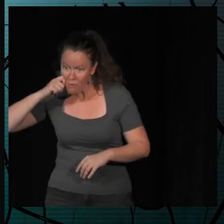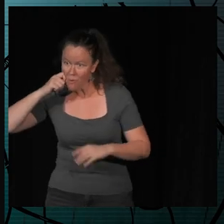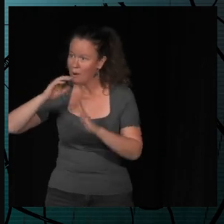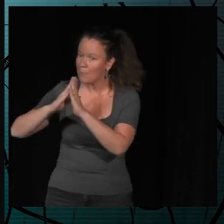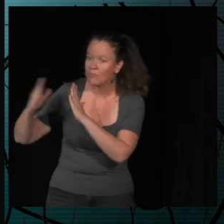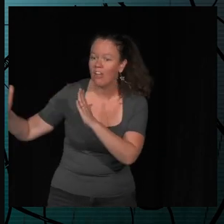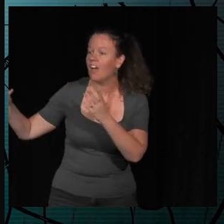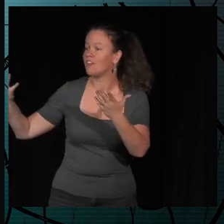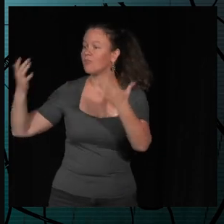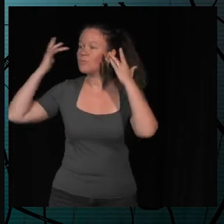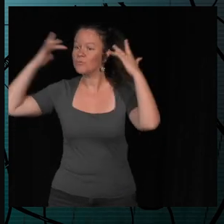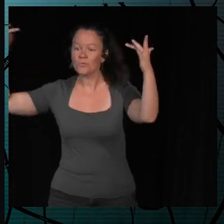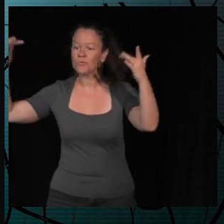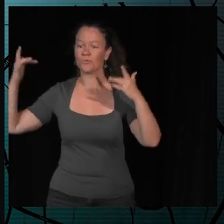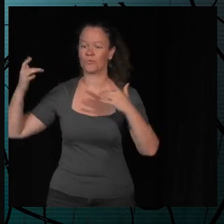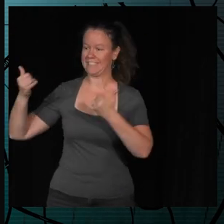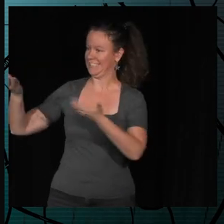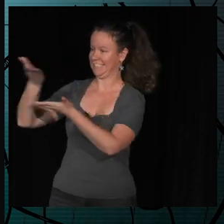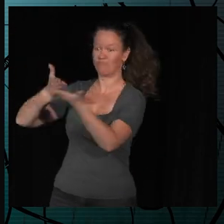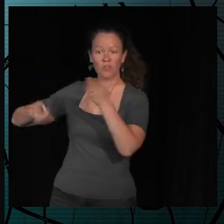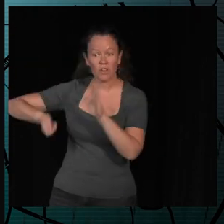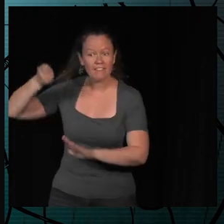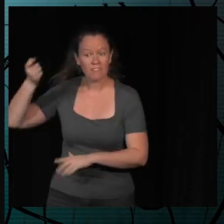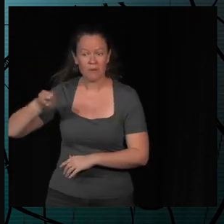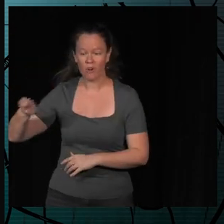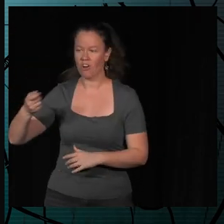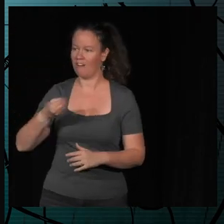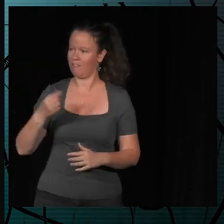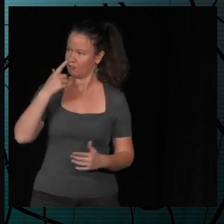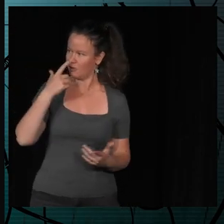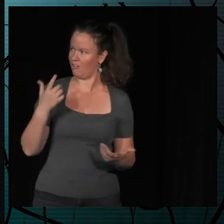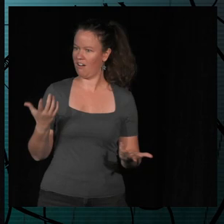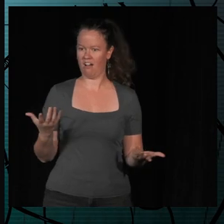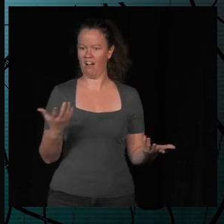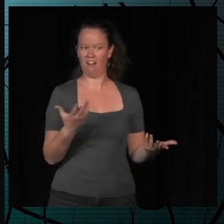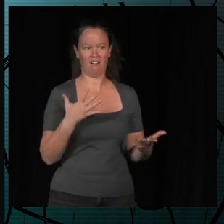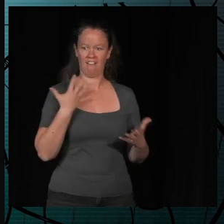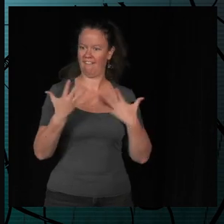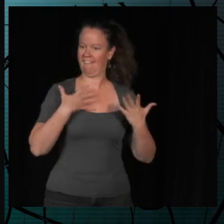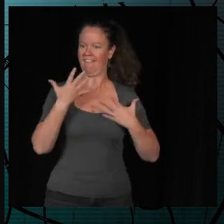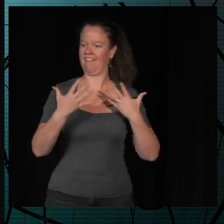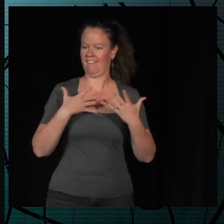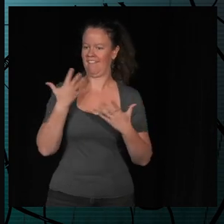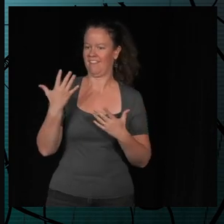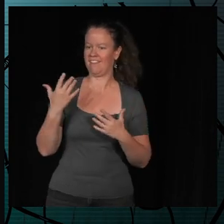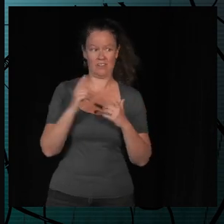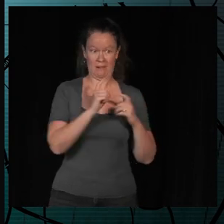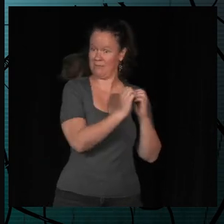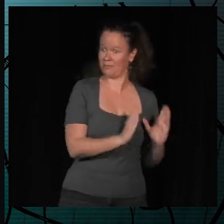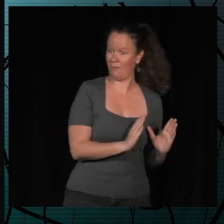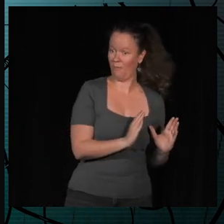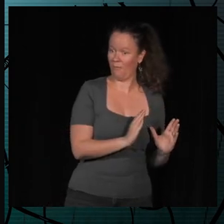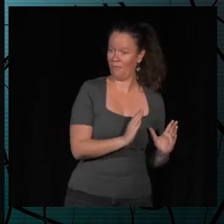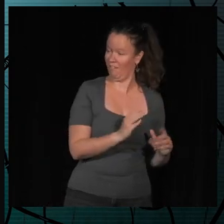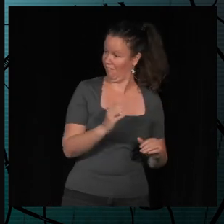lieux culturels ou ou éducatif il y a déjà quelque chose bien sûr dans le comportement qui n'a rien à voir puisque bah on n'est pas à la maison